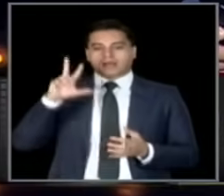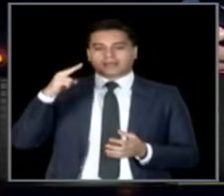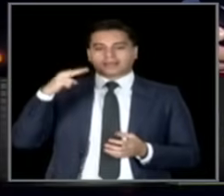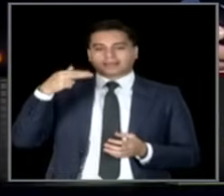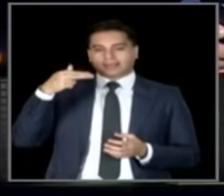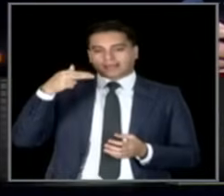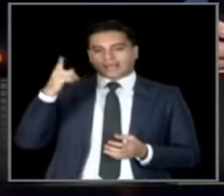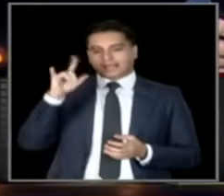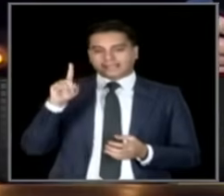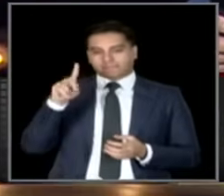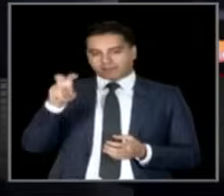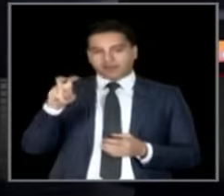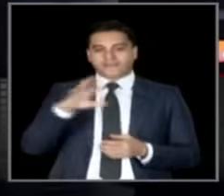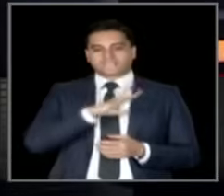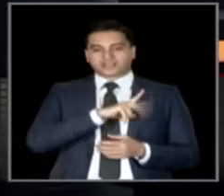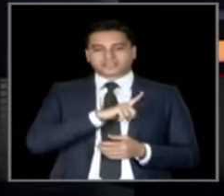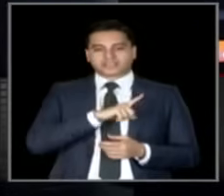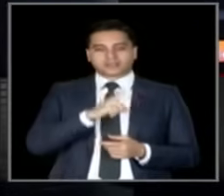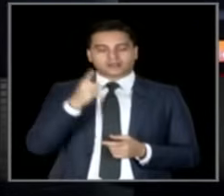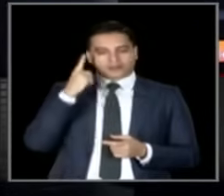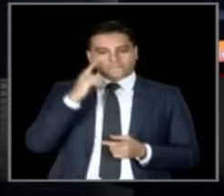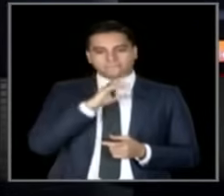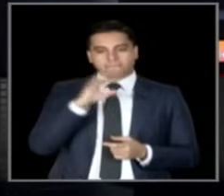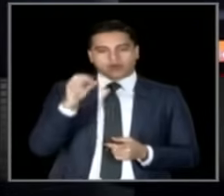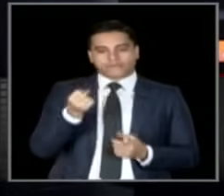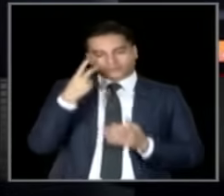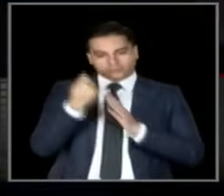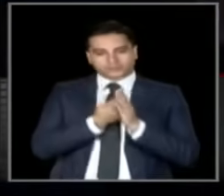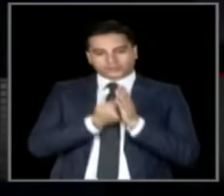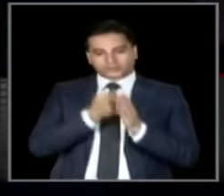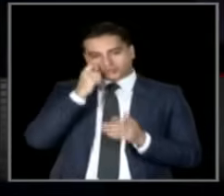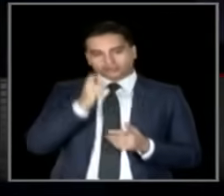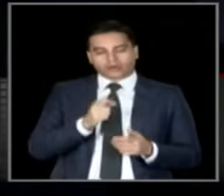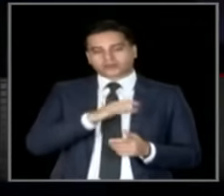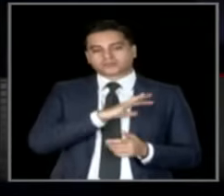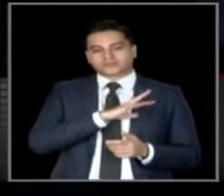التغريبة الفلسطينية هي رواية الأديب عربي، فمن هو؟